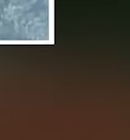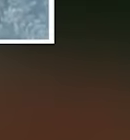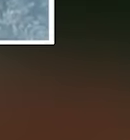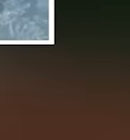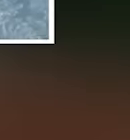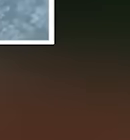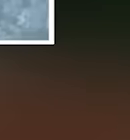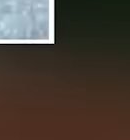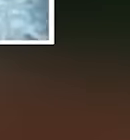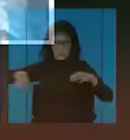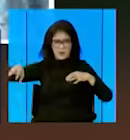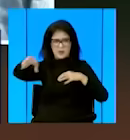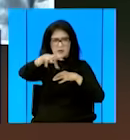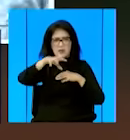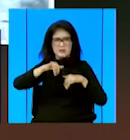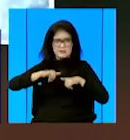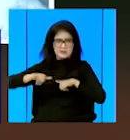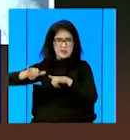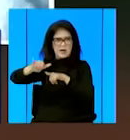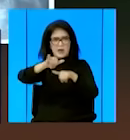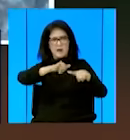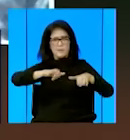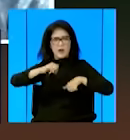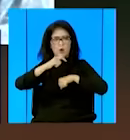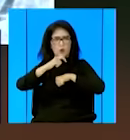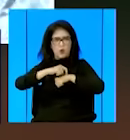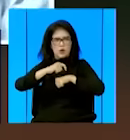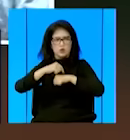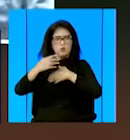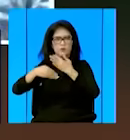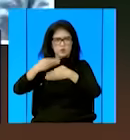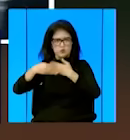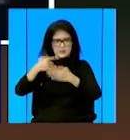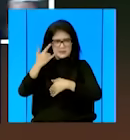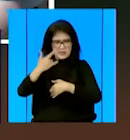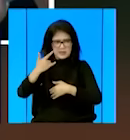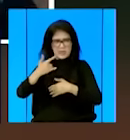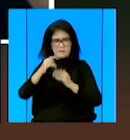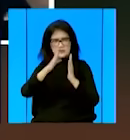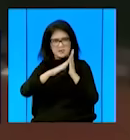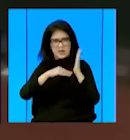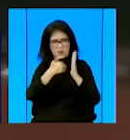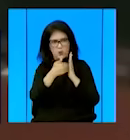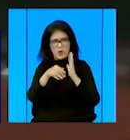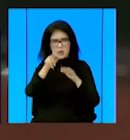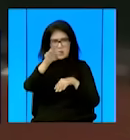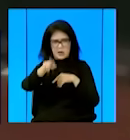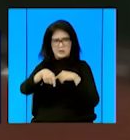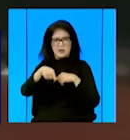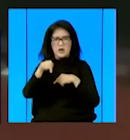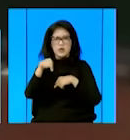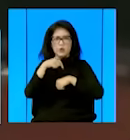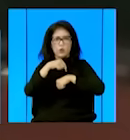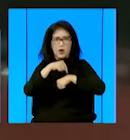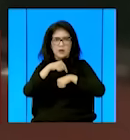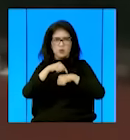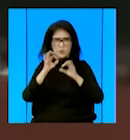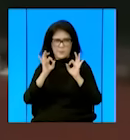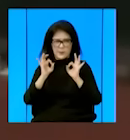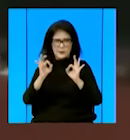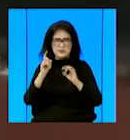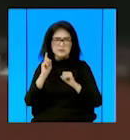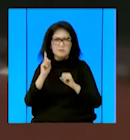serentak tetap akan berlangsung sesuai jadwal karena